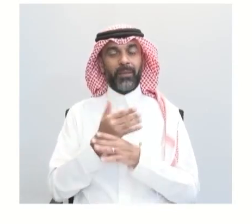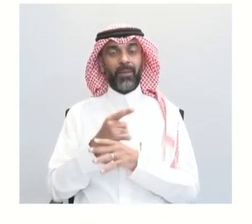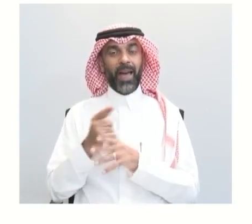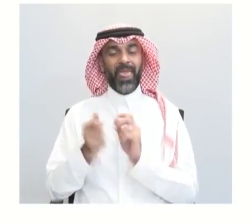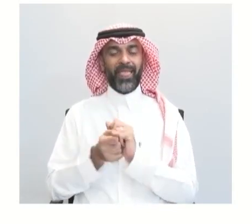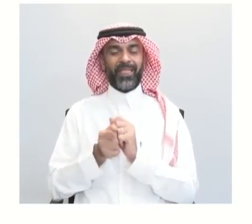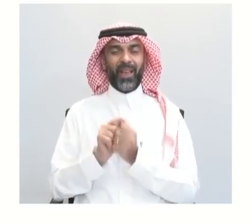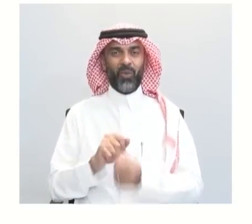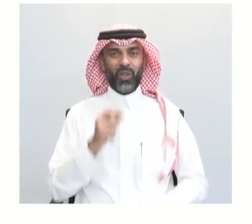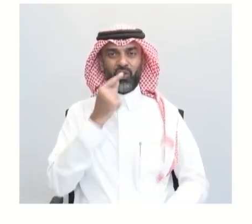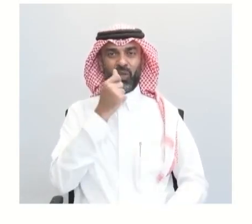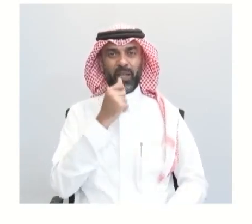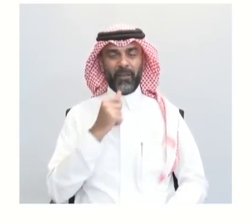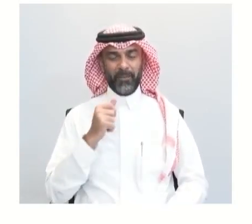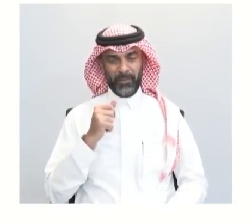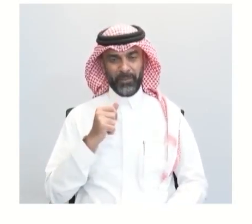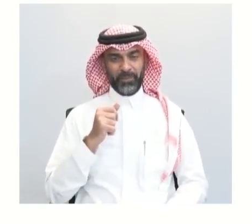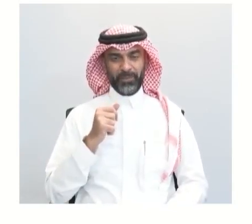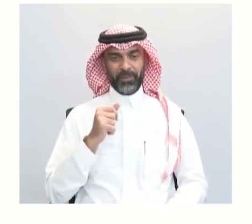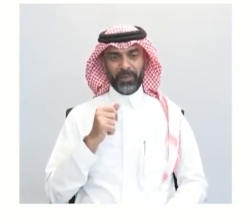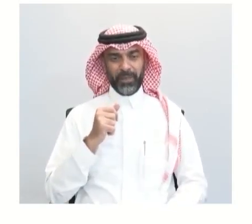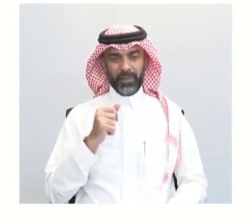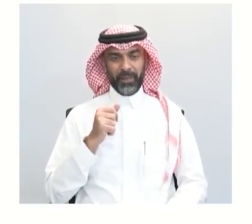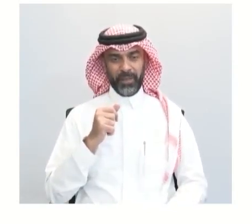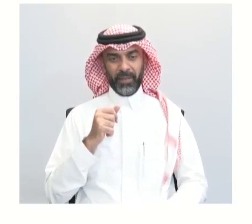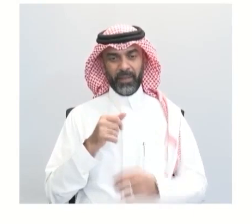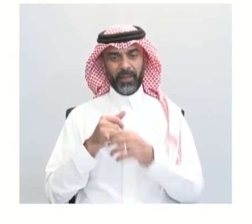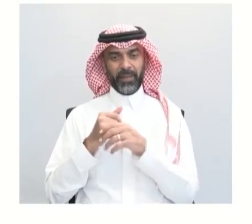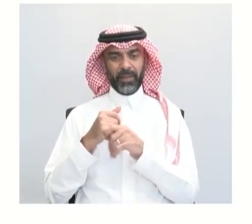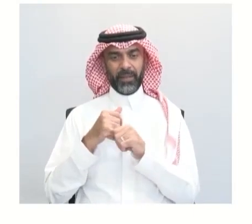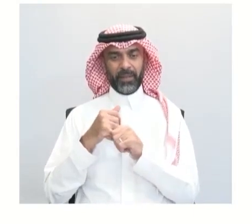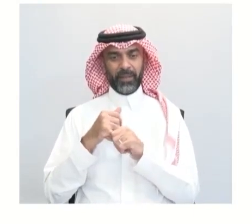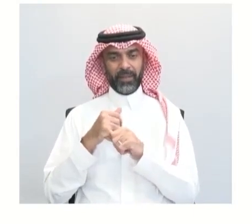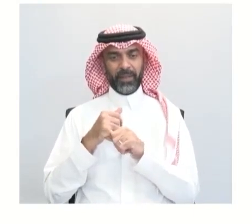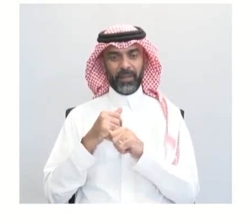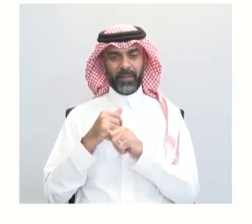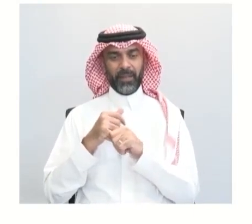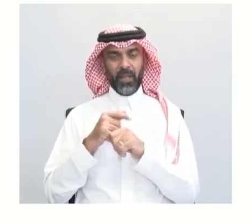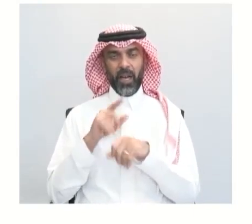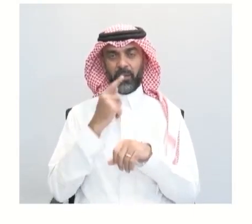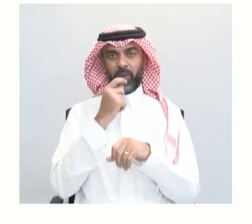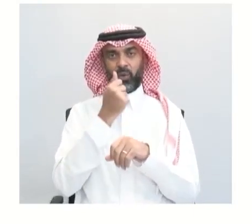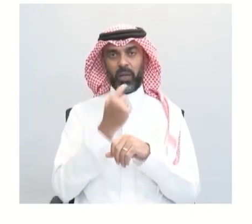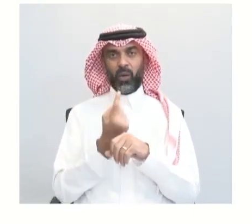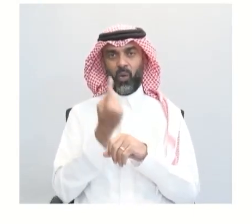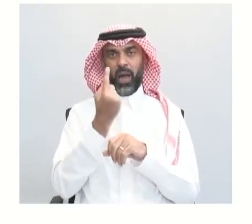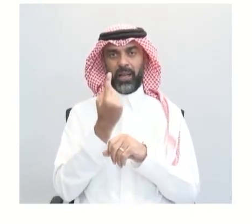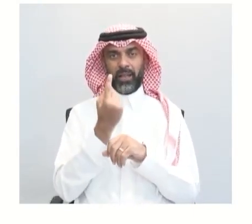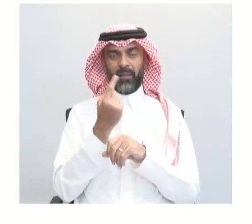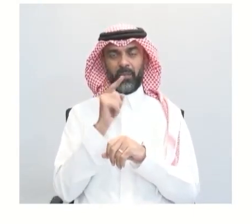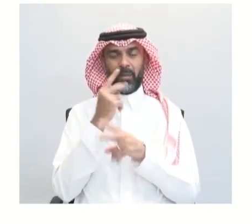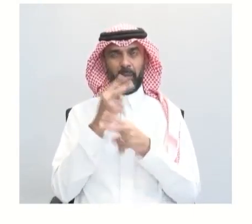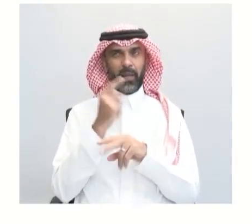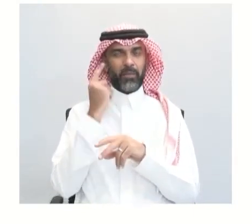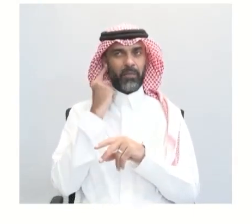السكر المعقد تم هضمه تم تكسيره اصبحت جزيئاته بسيطه اصبح سكر احادي لذلك بدانا